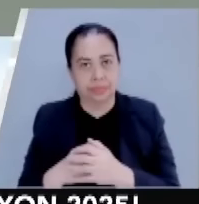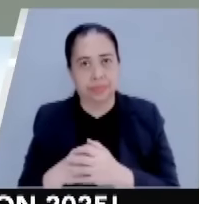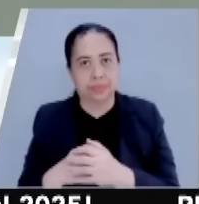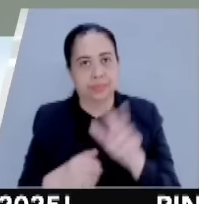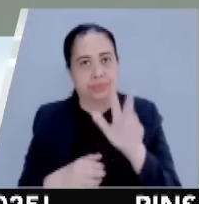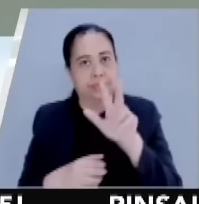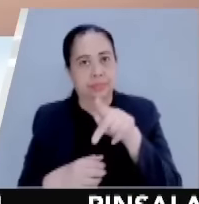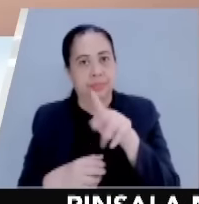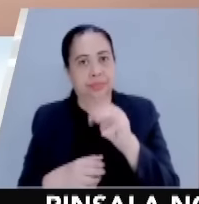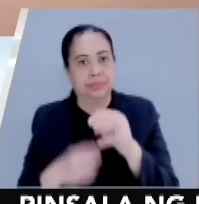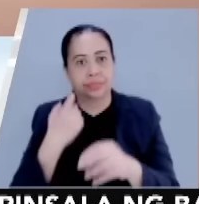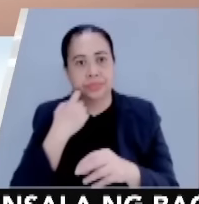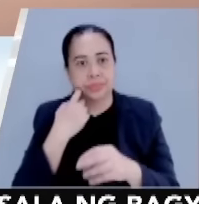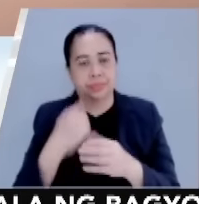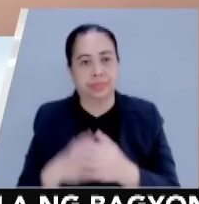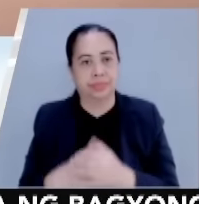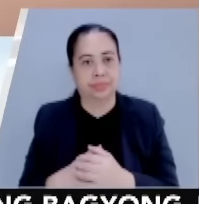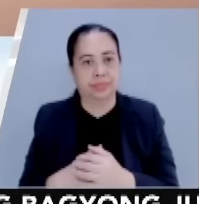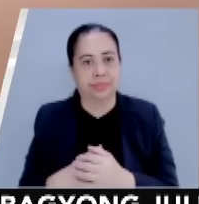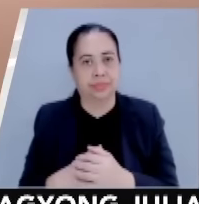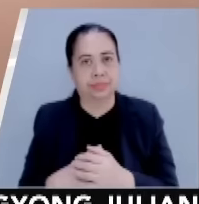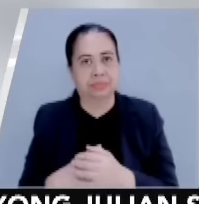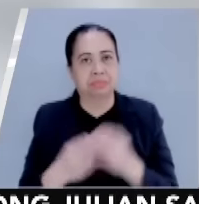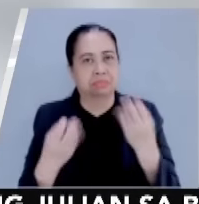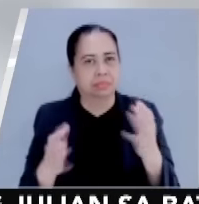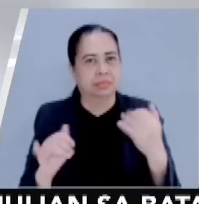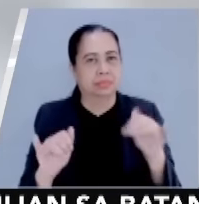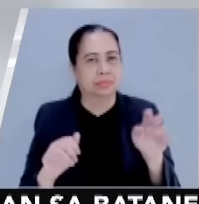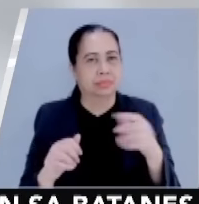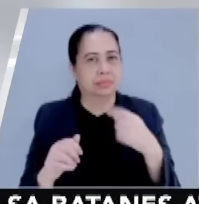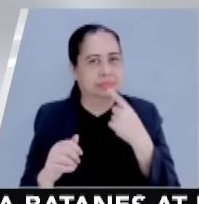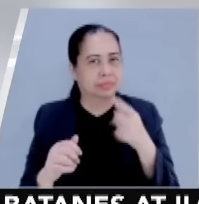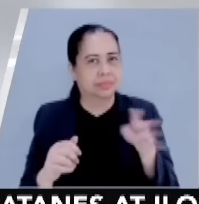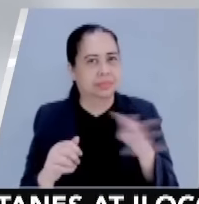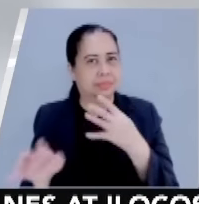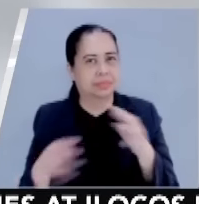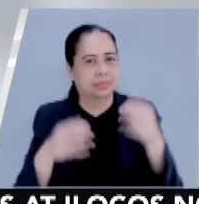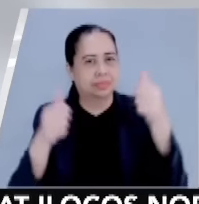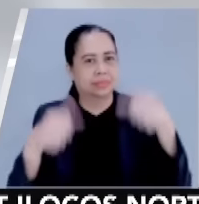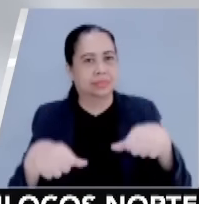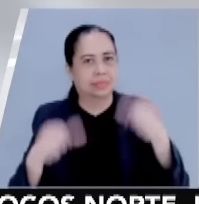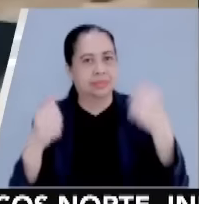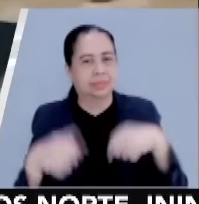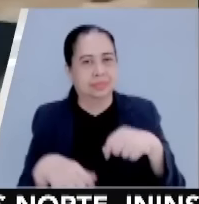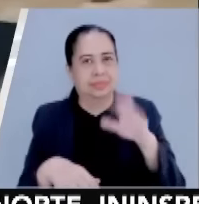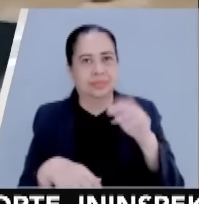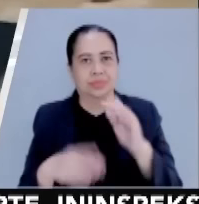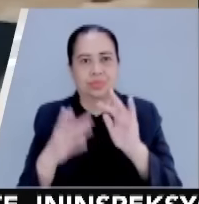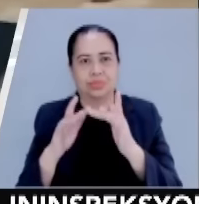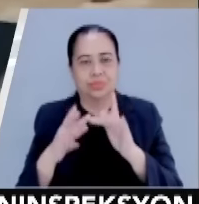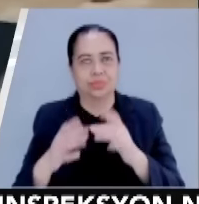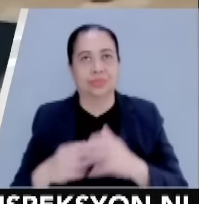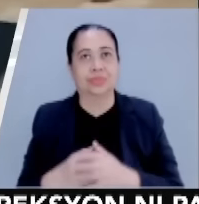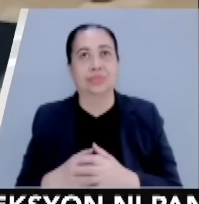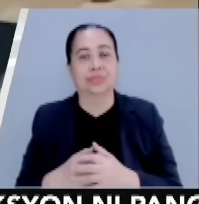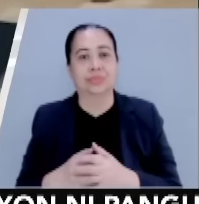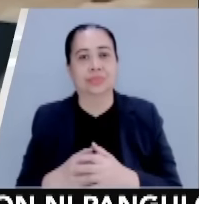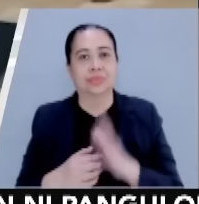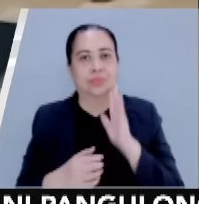kanina. Palipad hangin para sa ilan ang mga post ng page niya online. Darating ang